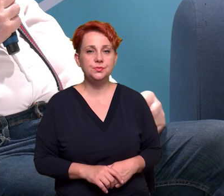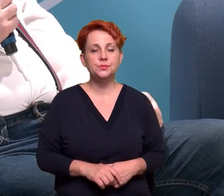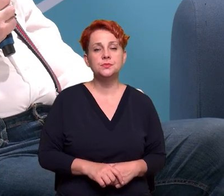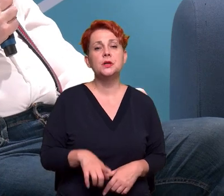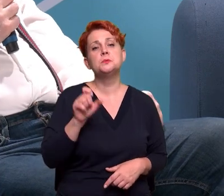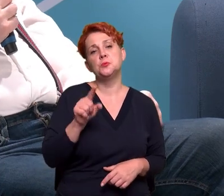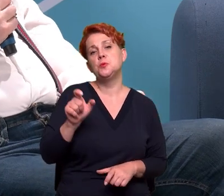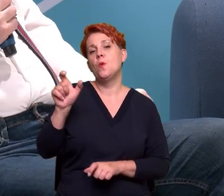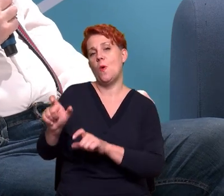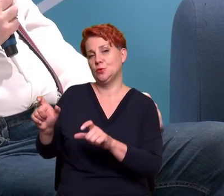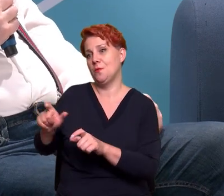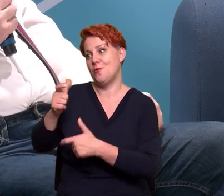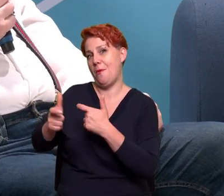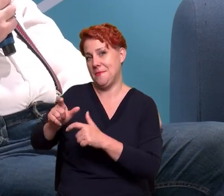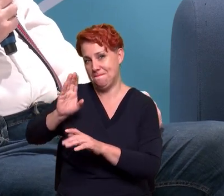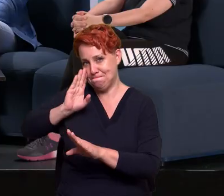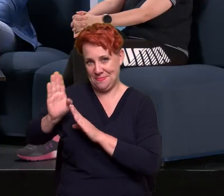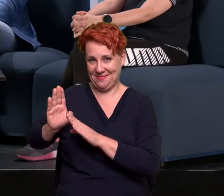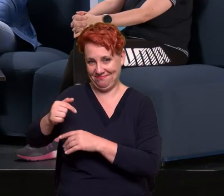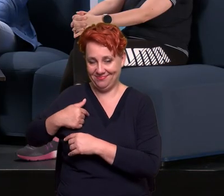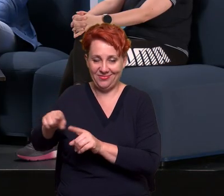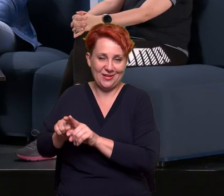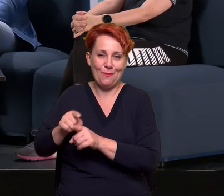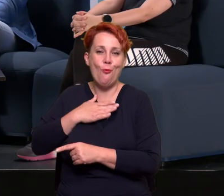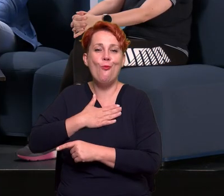Są tacy ludzie, którzy to robią i bardzo to lubią.